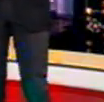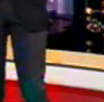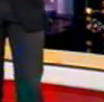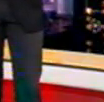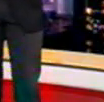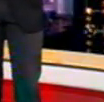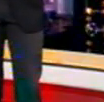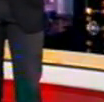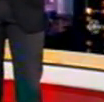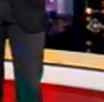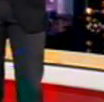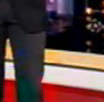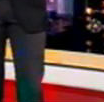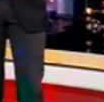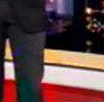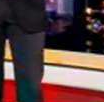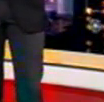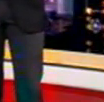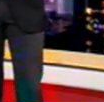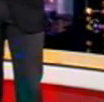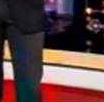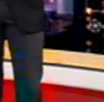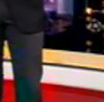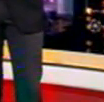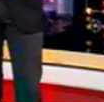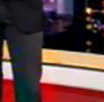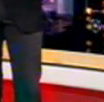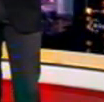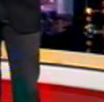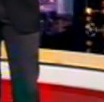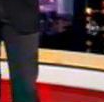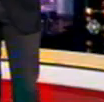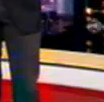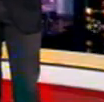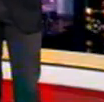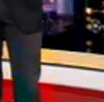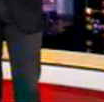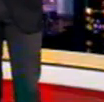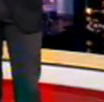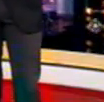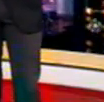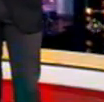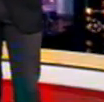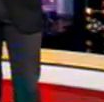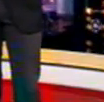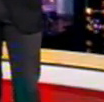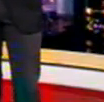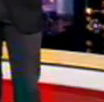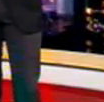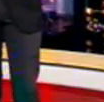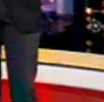Juga 6 negeri selesaikan penstrukturan semula industri perkhidmatan bekalan air. Sama saya, Ivan Tuh dan Narasyik Abdul Rahman untuk